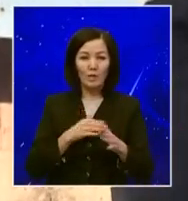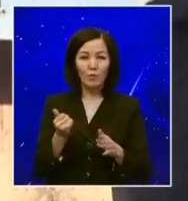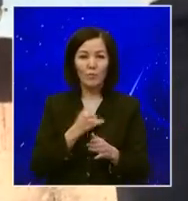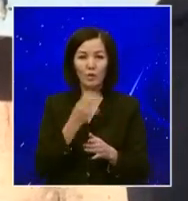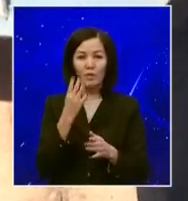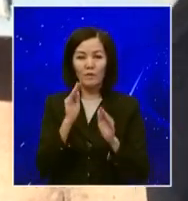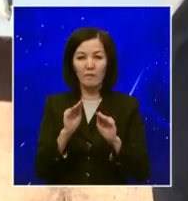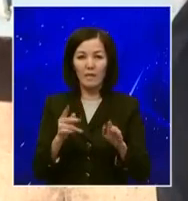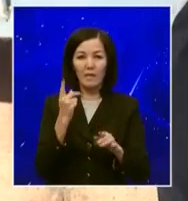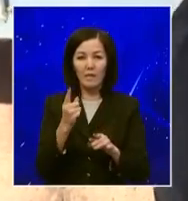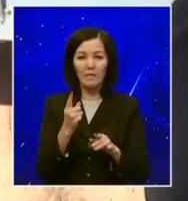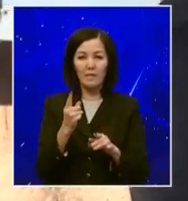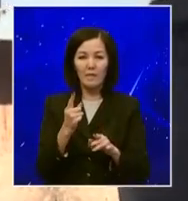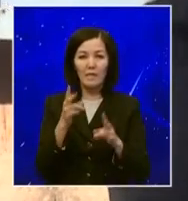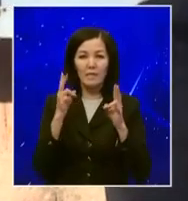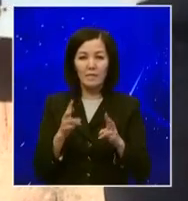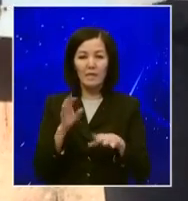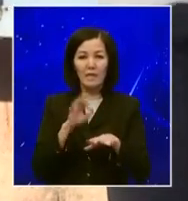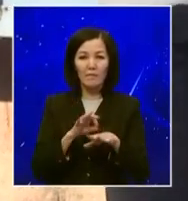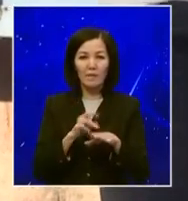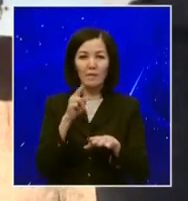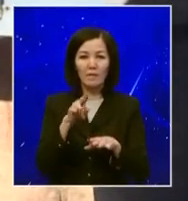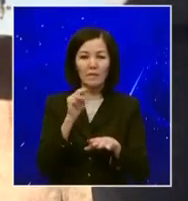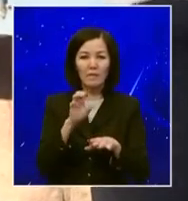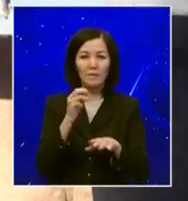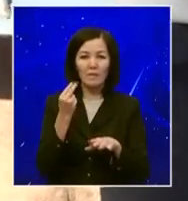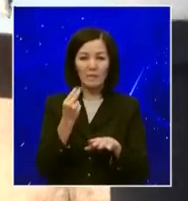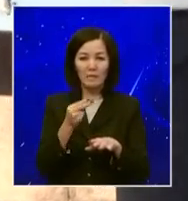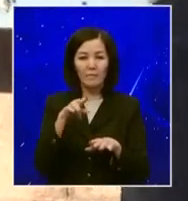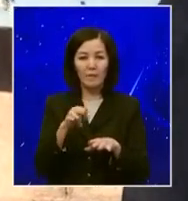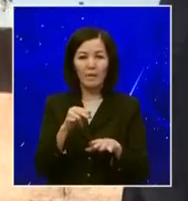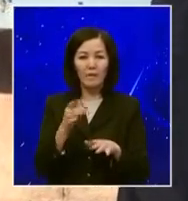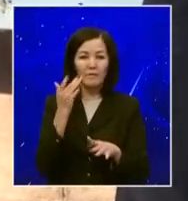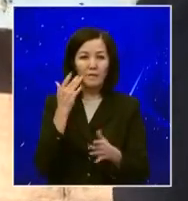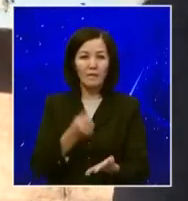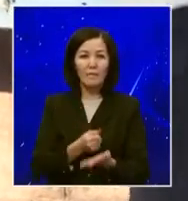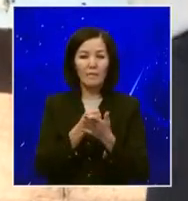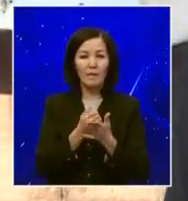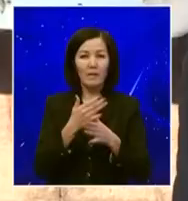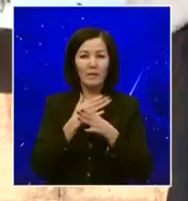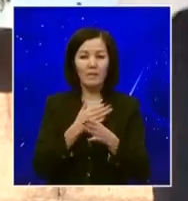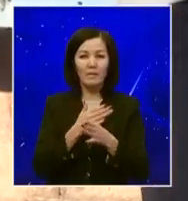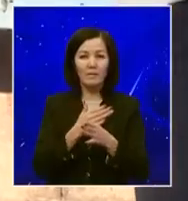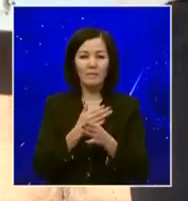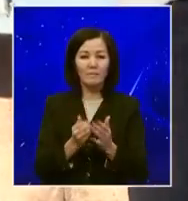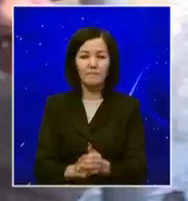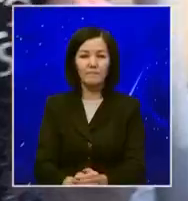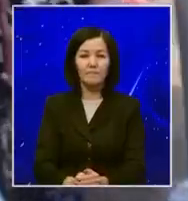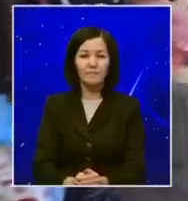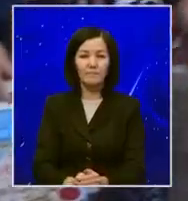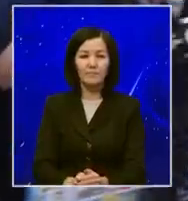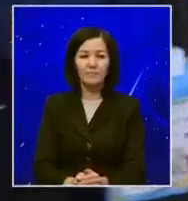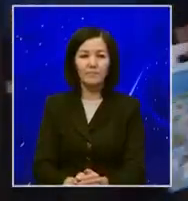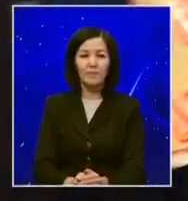четверо детей, один страдает ДЦП. Также хочу сказать, что нам всегда помогают и поддерживают. Спасибо волонтерам за их неравнодушие.